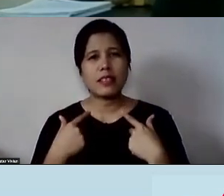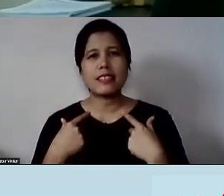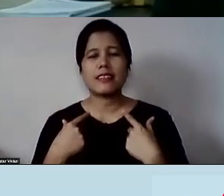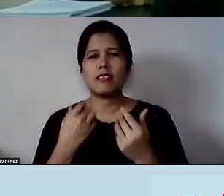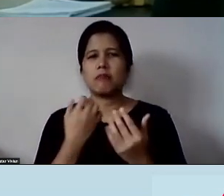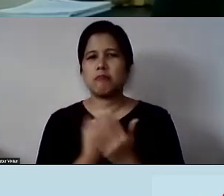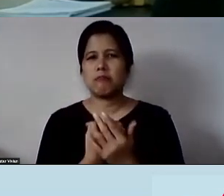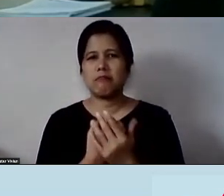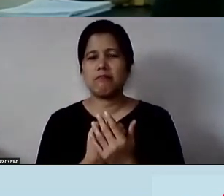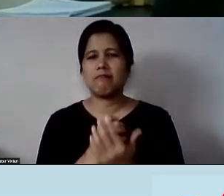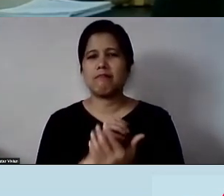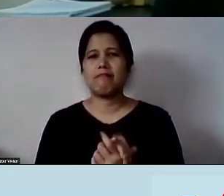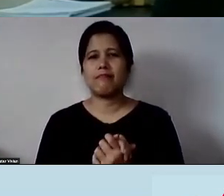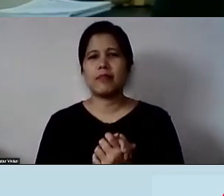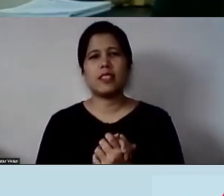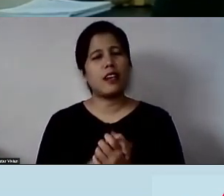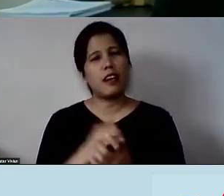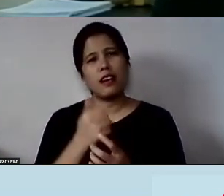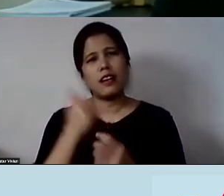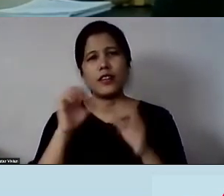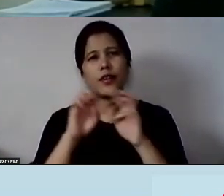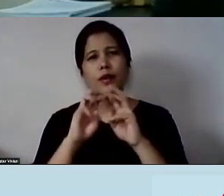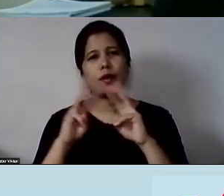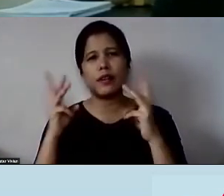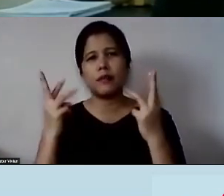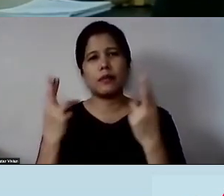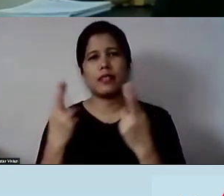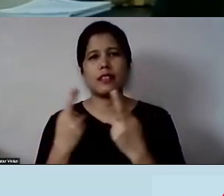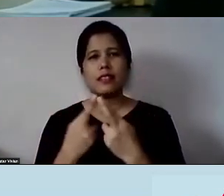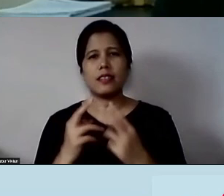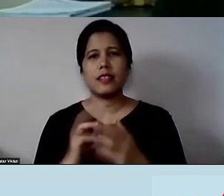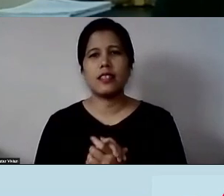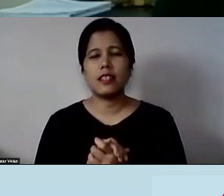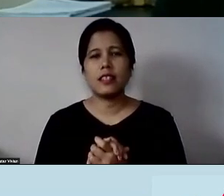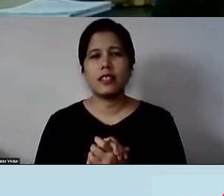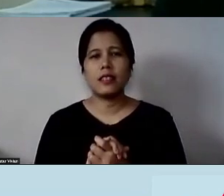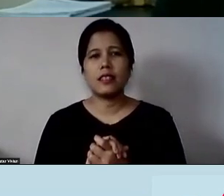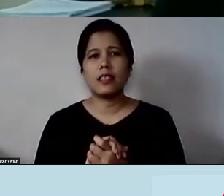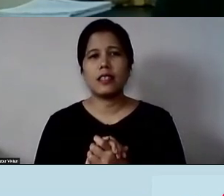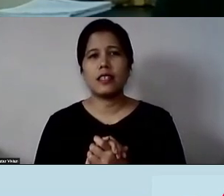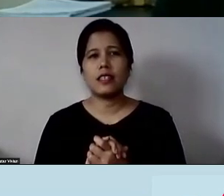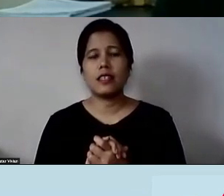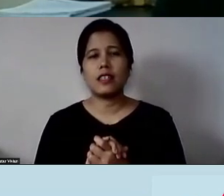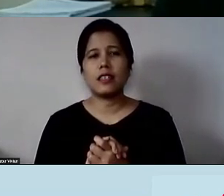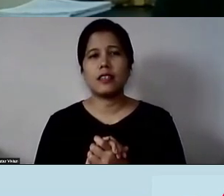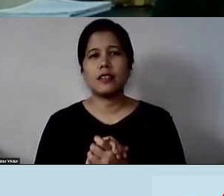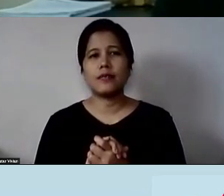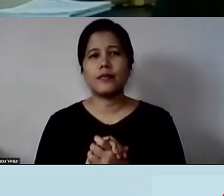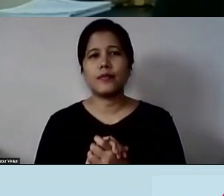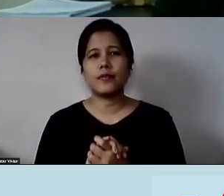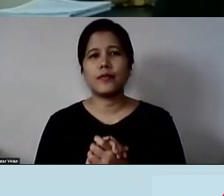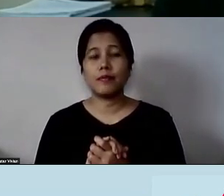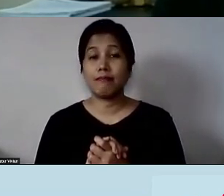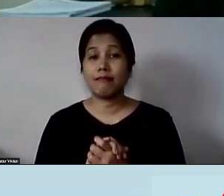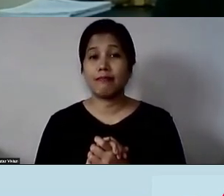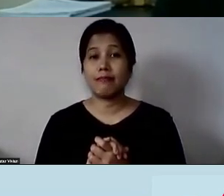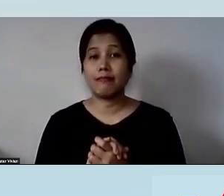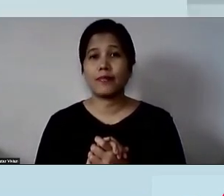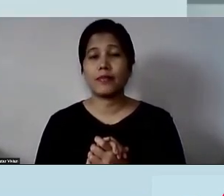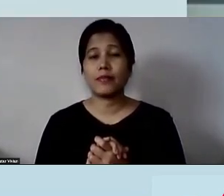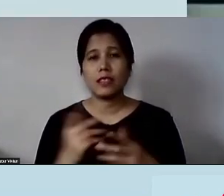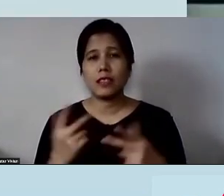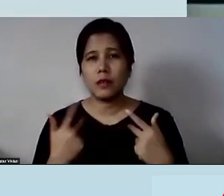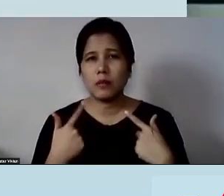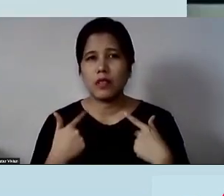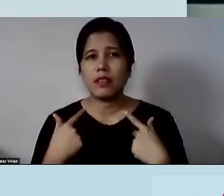eh. Pa-register kasi yung mga ibang webinar. Take a look. Yung Nikki review ng Japan. Eh, ang gaganda yung